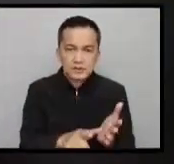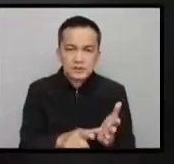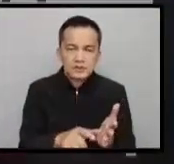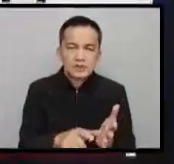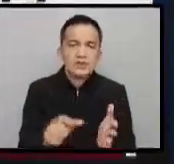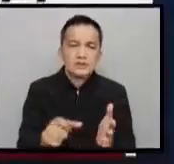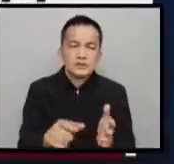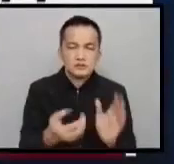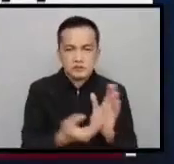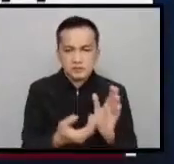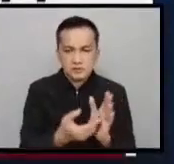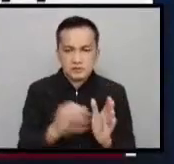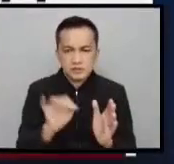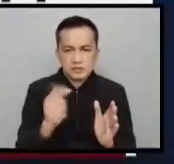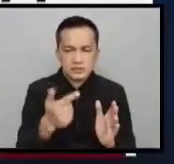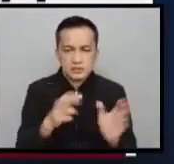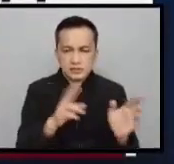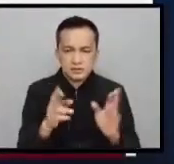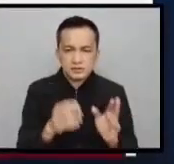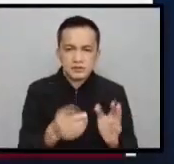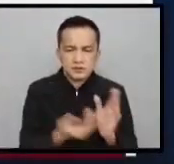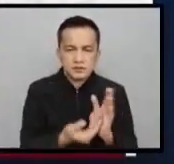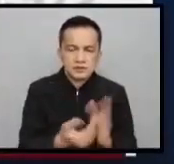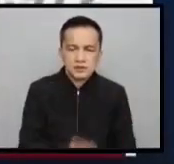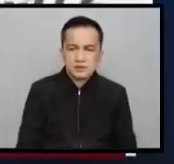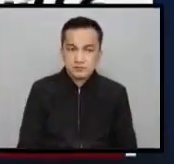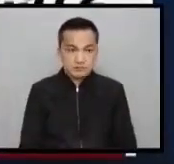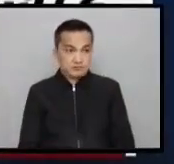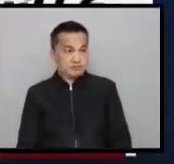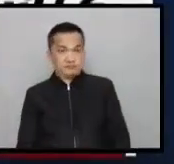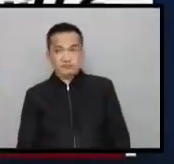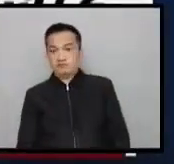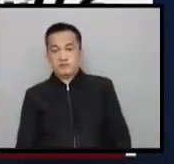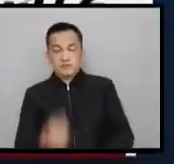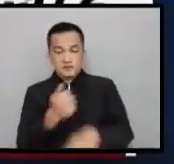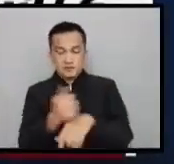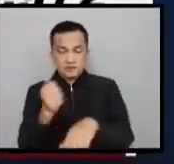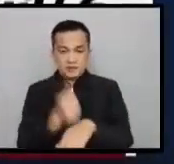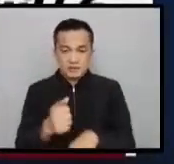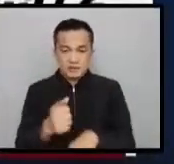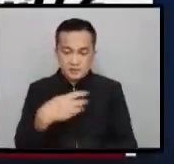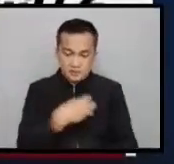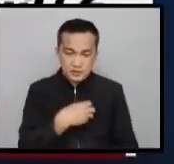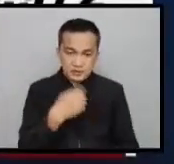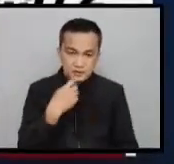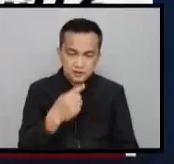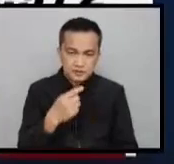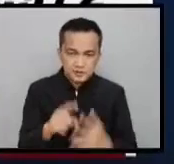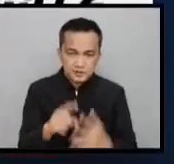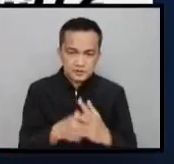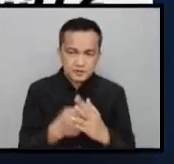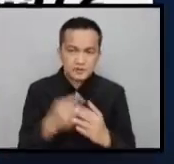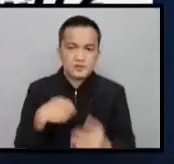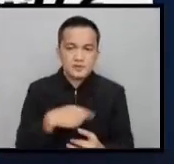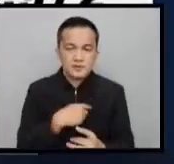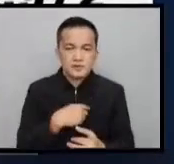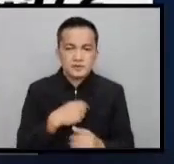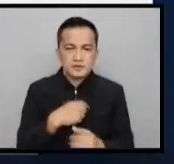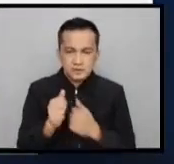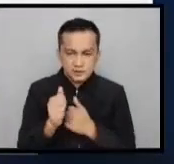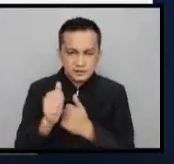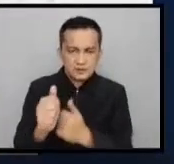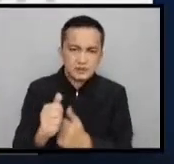Sir, these are all allegations okay. Now. On the part of the PNP, ang lagi ang umpisa pa lang ay sinabi natin na sinunod po ng ating